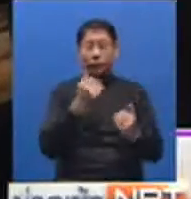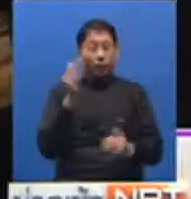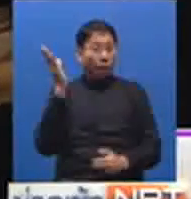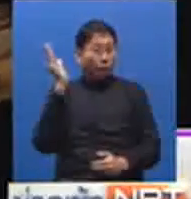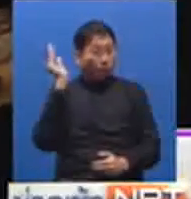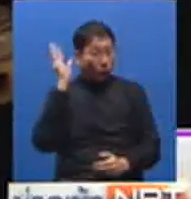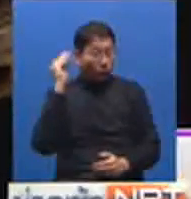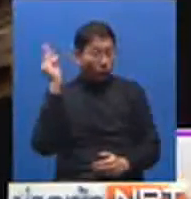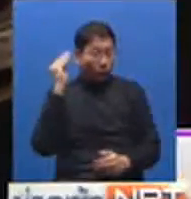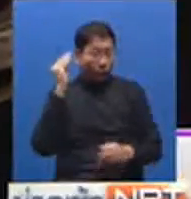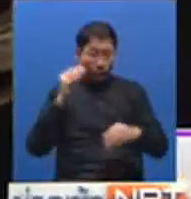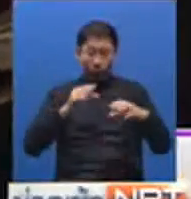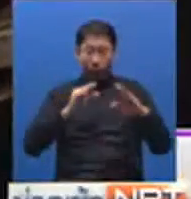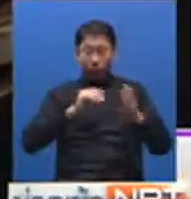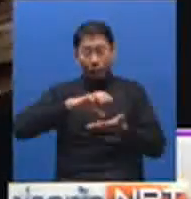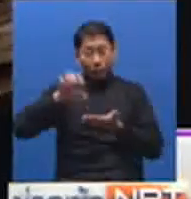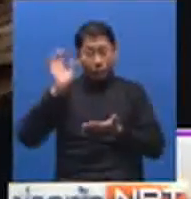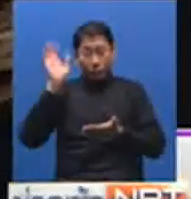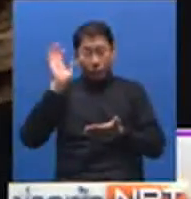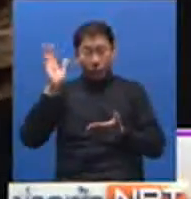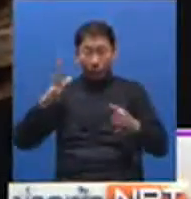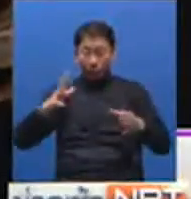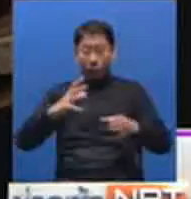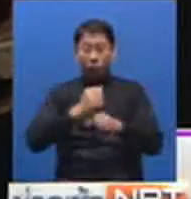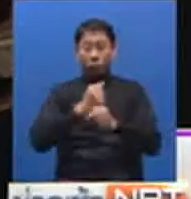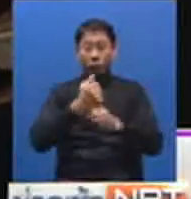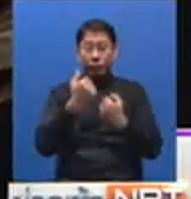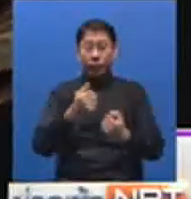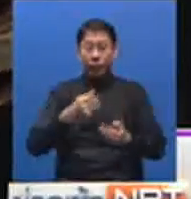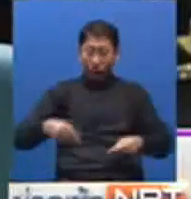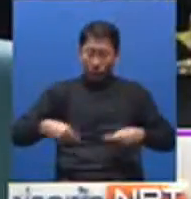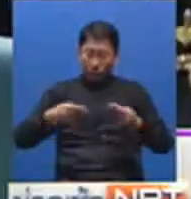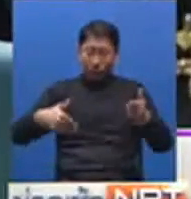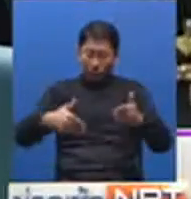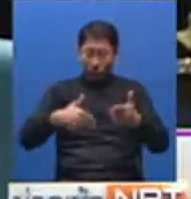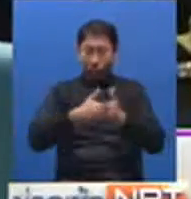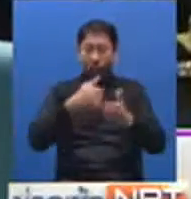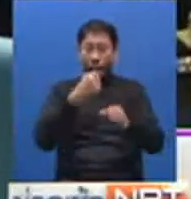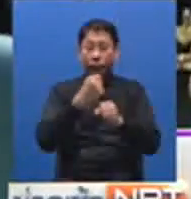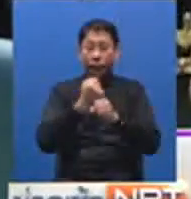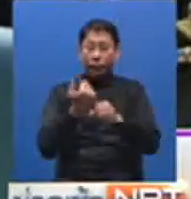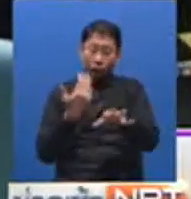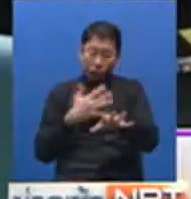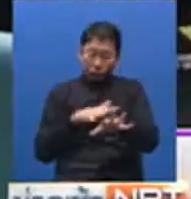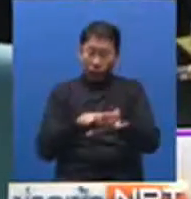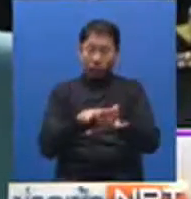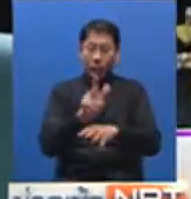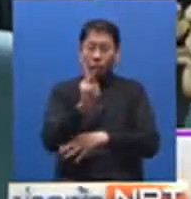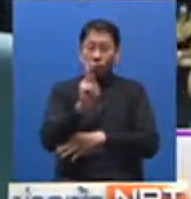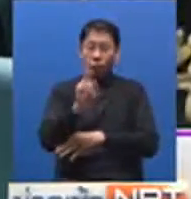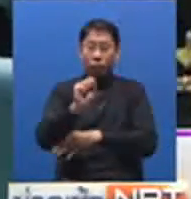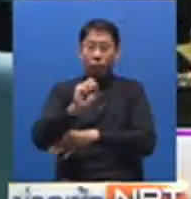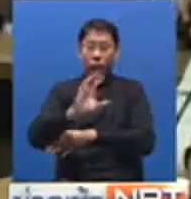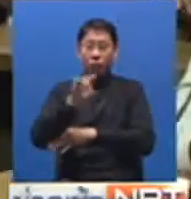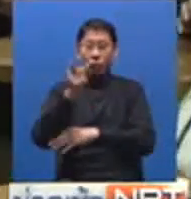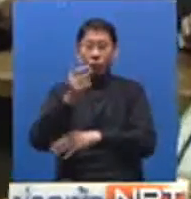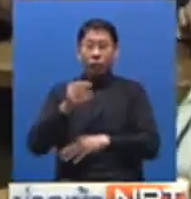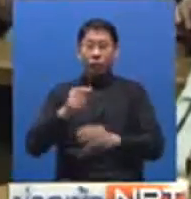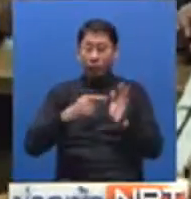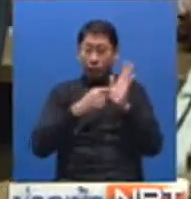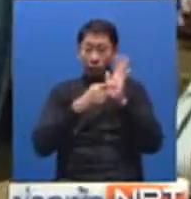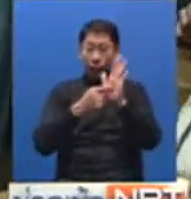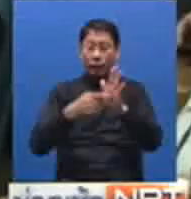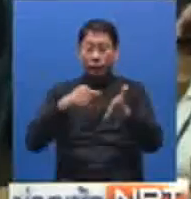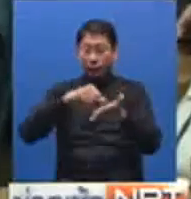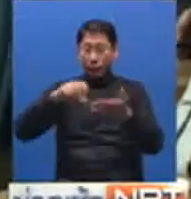บรรยายสรุปการดำเนินงานของศูนย์ดำรงธรรมมาบนโยบายการทำงานนะคะเพื่อให้สอดคล้องกับคสชโดยเน้นการแก้ไข